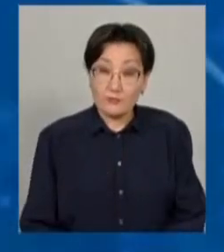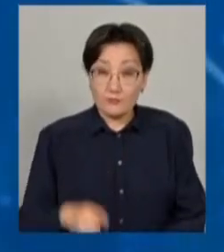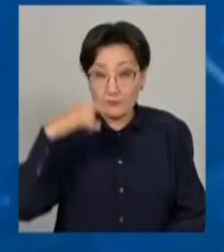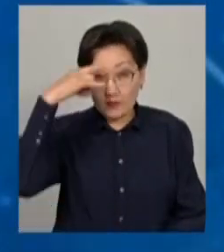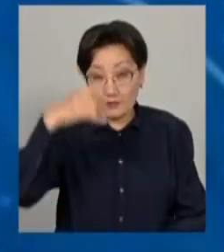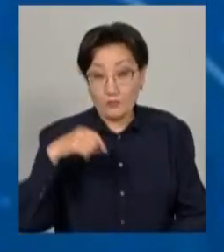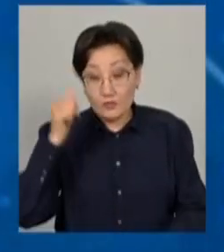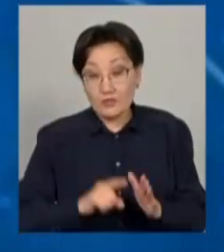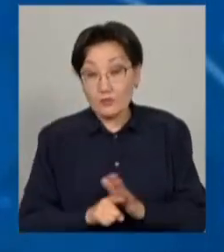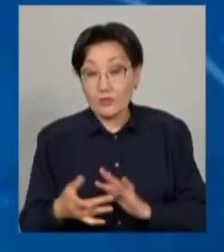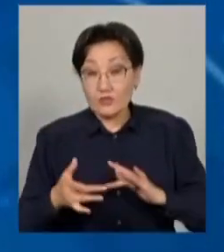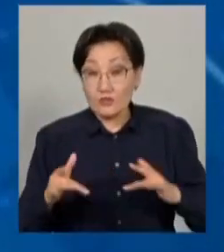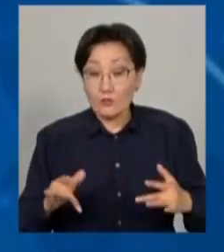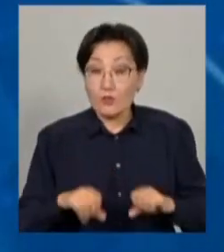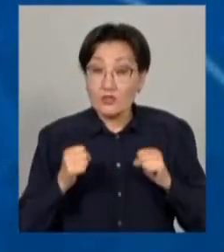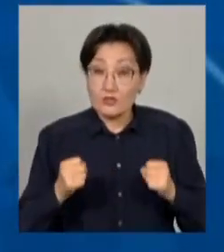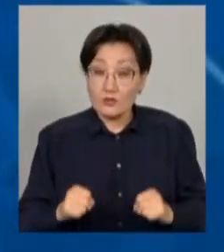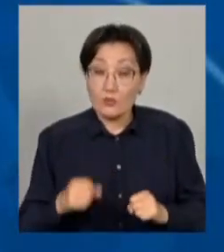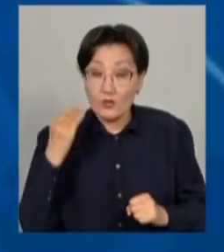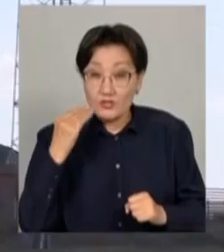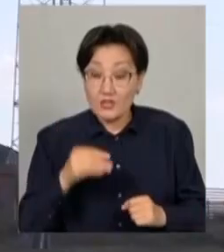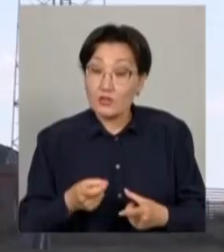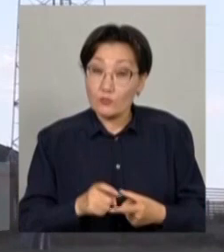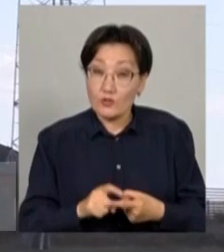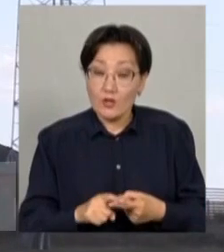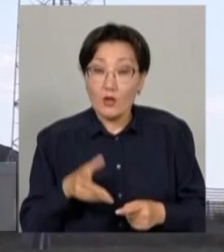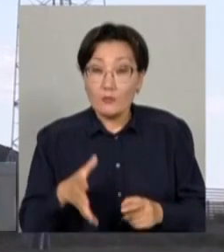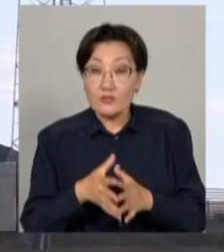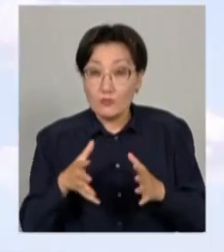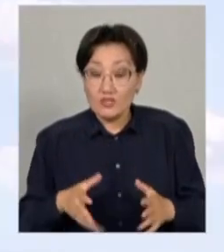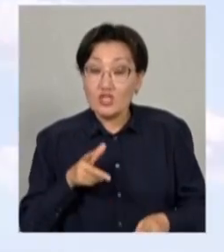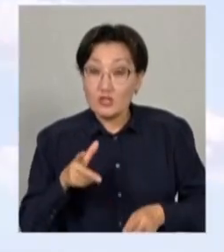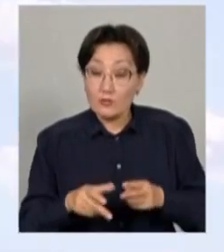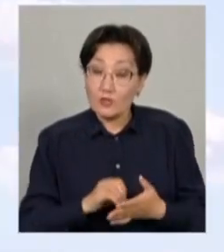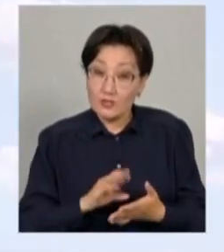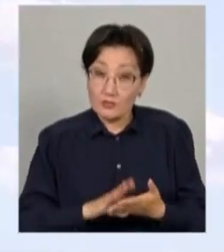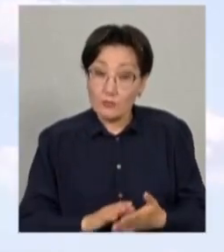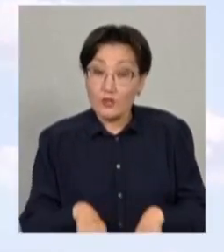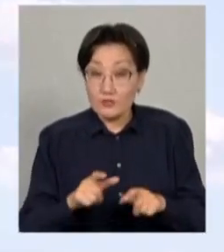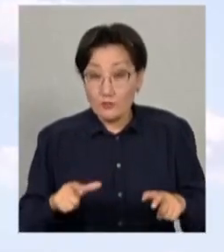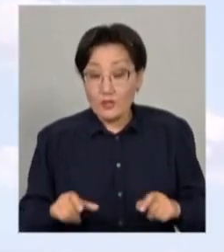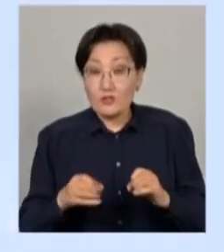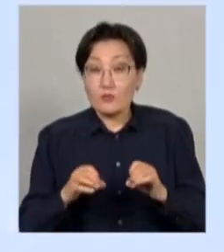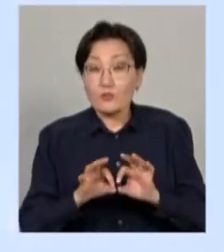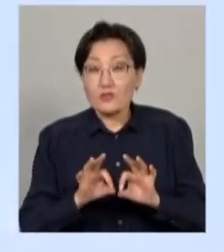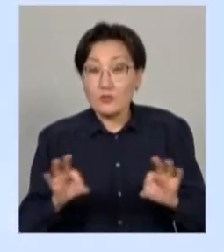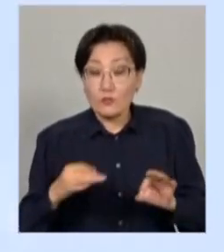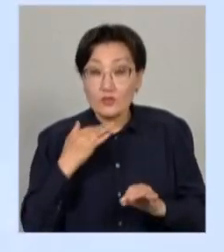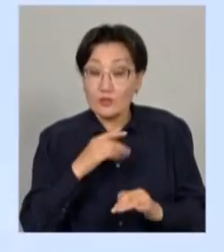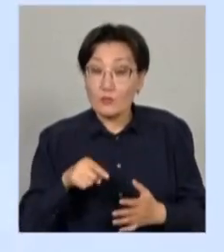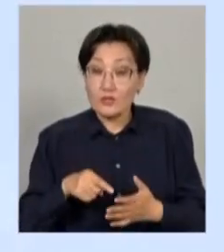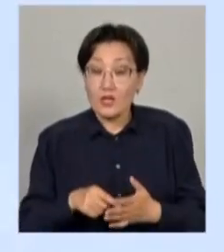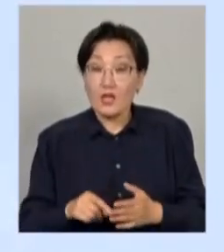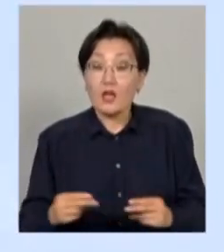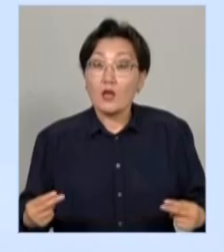Елімізде жыл басынан бері интернеттің жылдамдығы мен сапасына қатысты 5000-нан астам шағым тіркелген. Тұрғындар сынының көбі үлкен